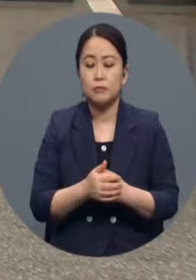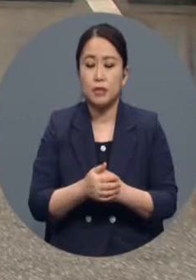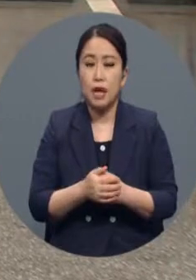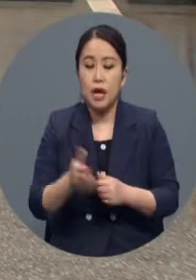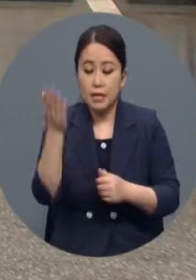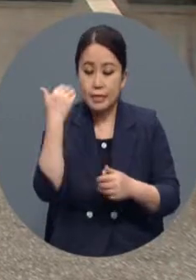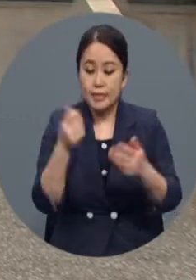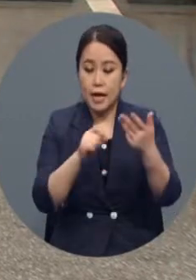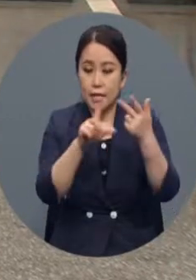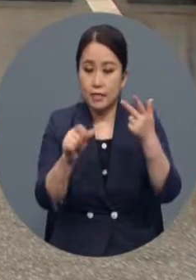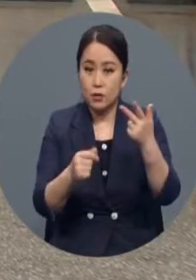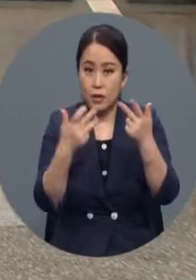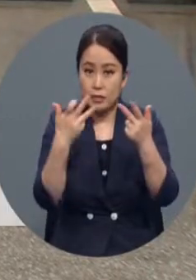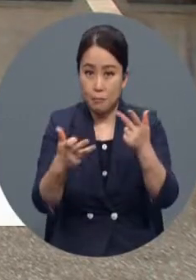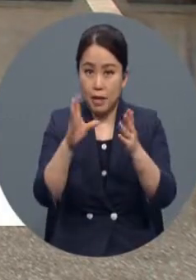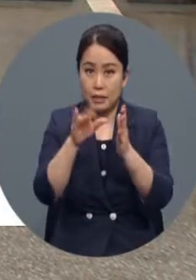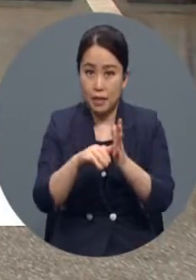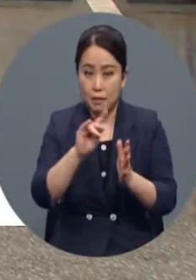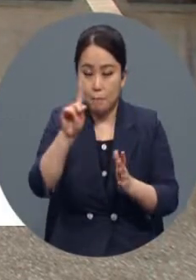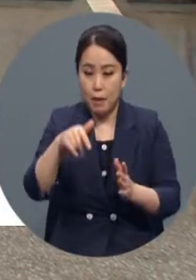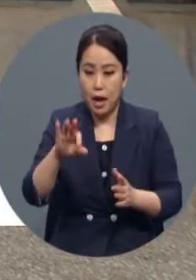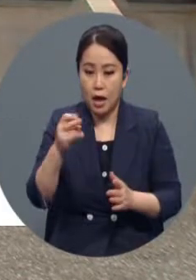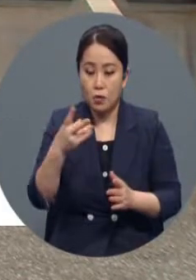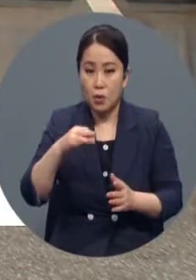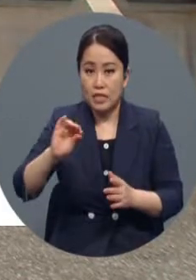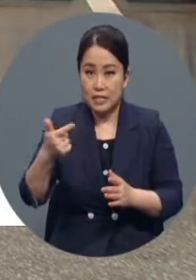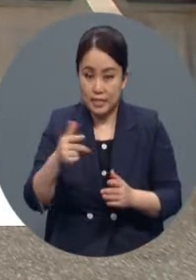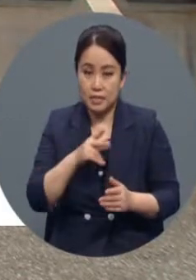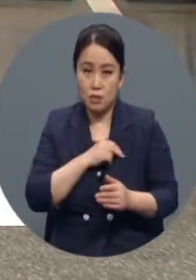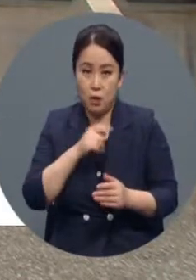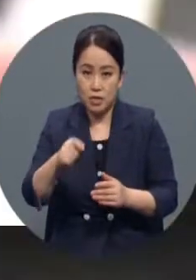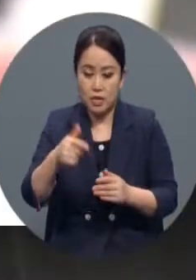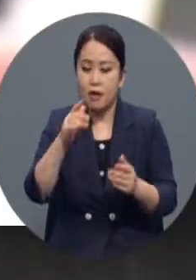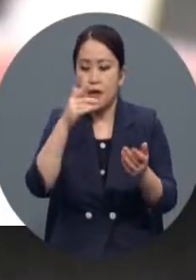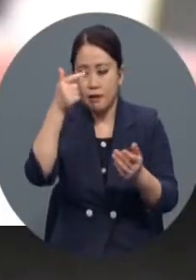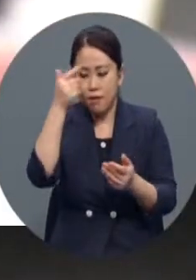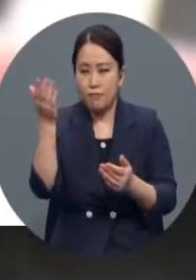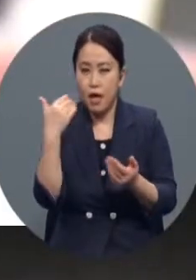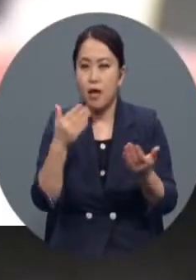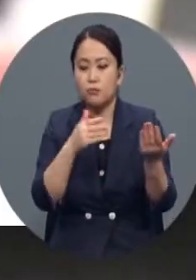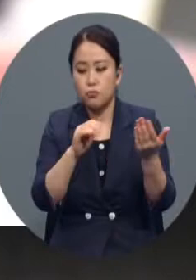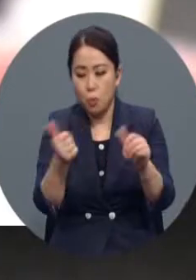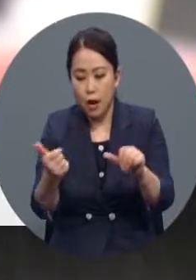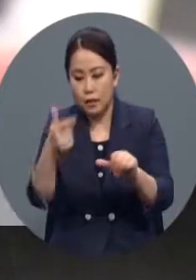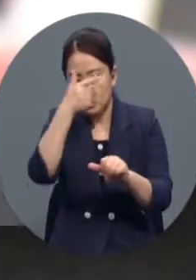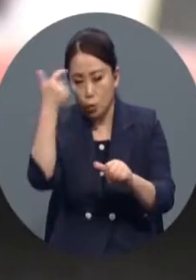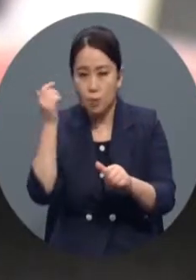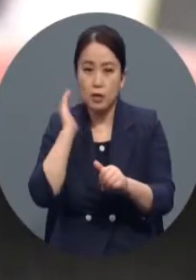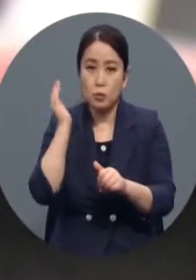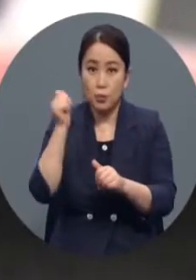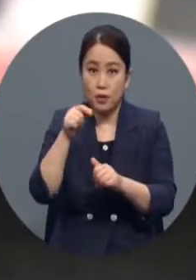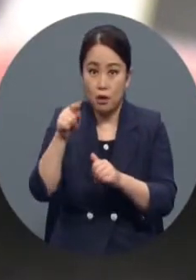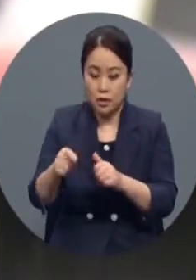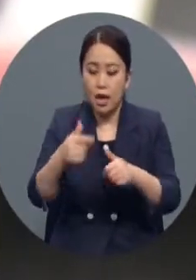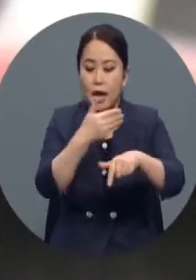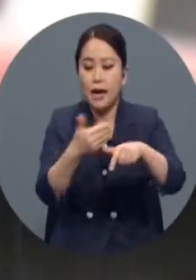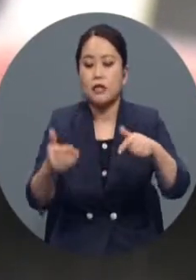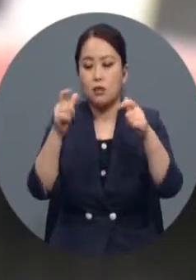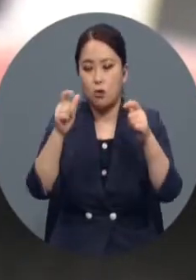지난 18일에는 박용진 의원이 고 노무현 전 대통령의 지역구인 강서구에서 당대표 출마를